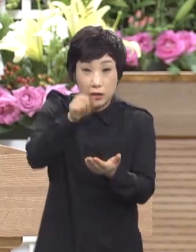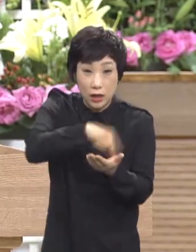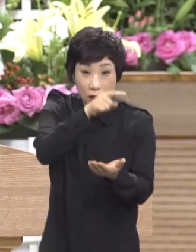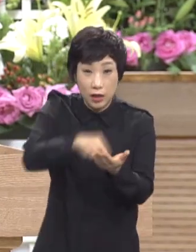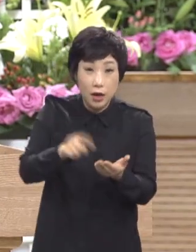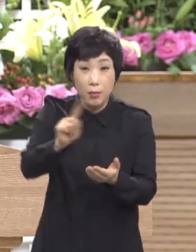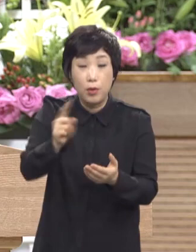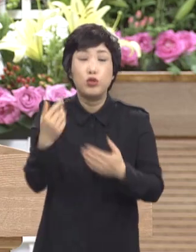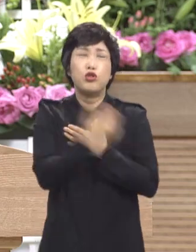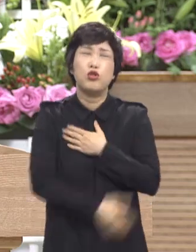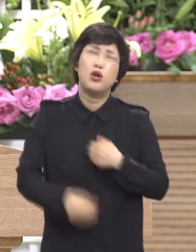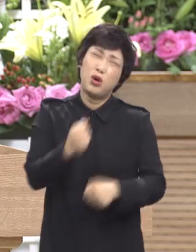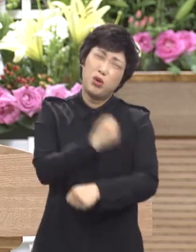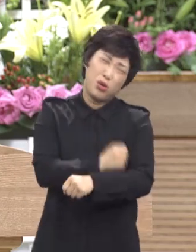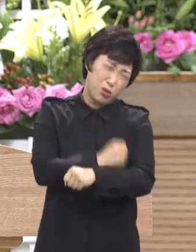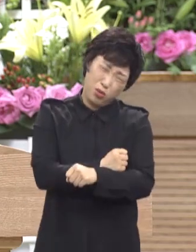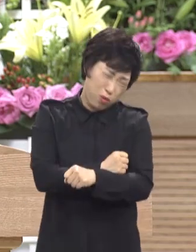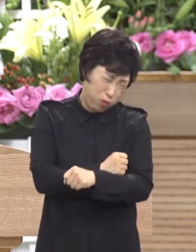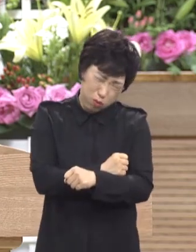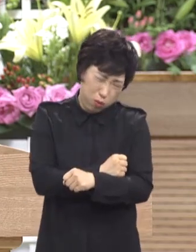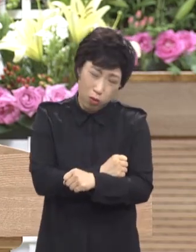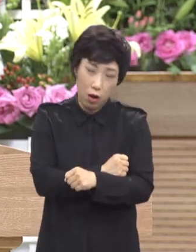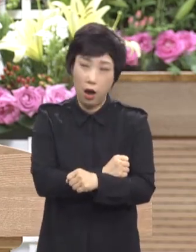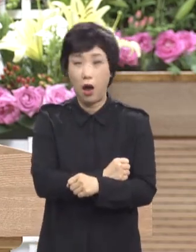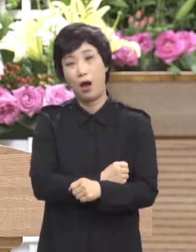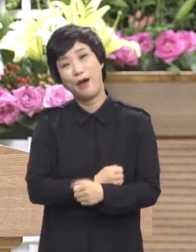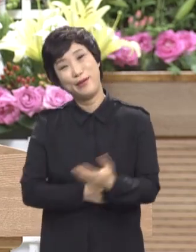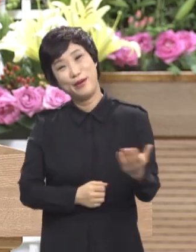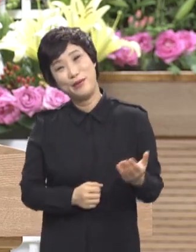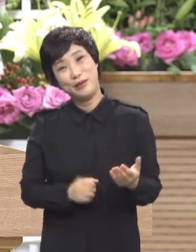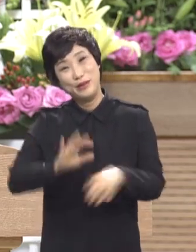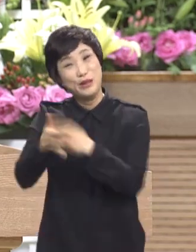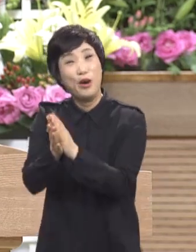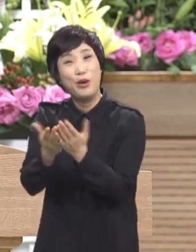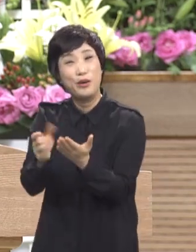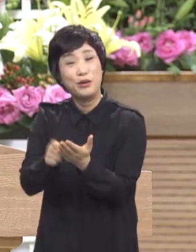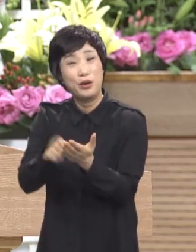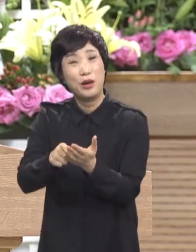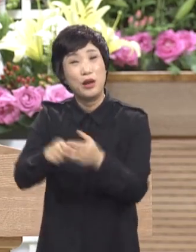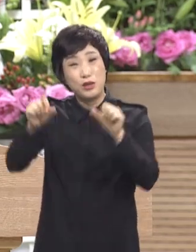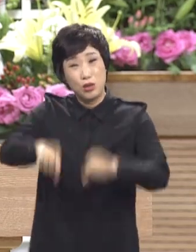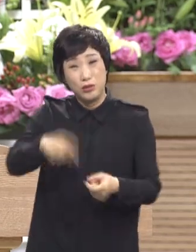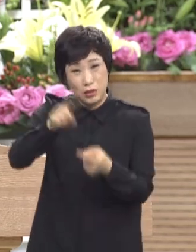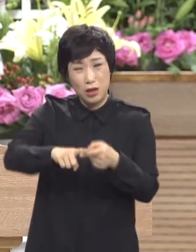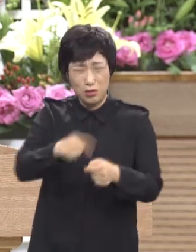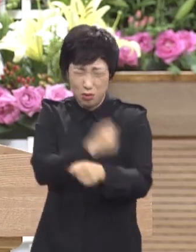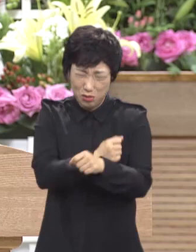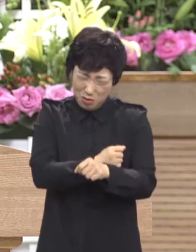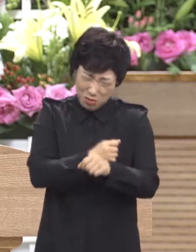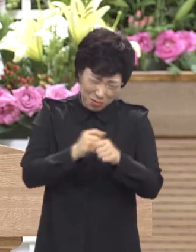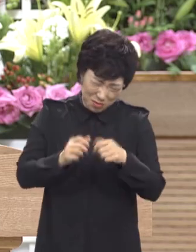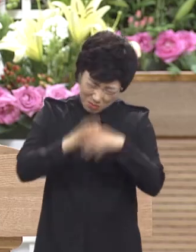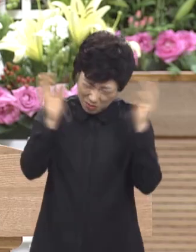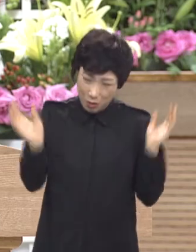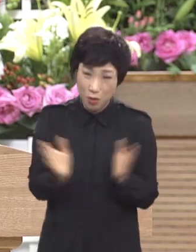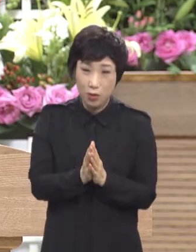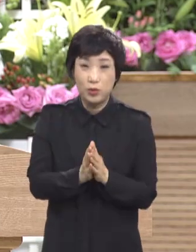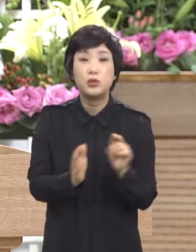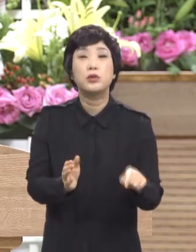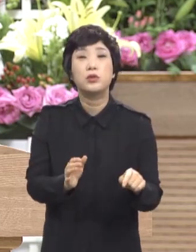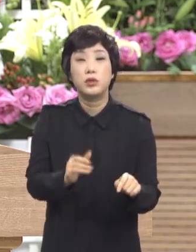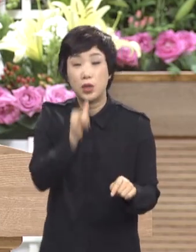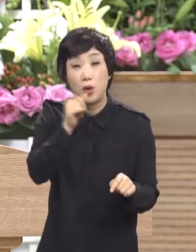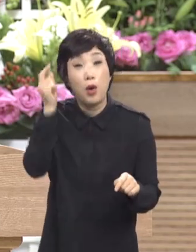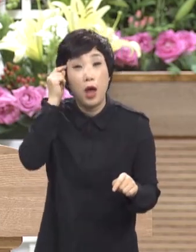육신의 고통이라는 것은 뭐 성경 속에 저주한 그대로 고통이 딱 뭐 때문이냐?